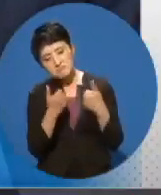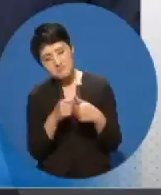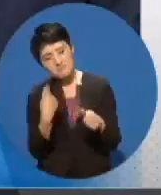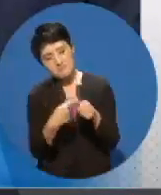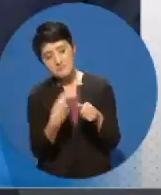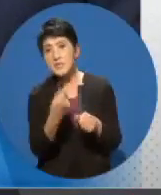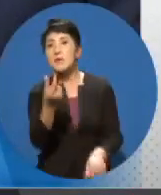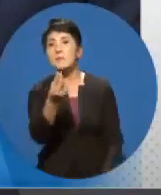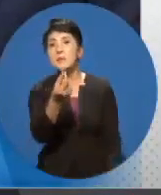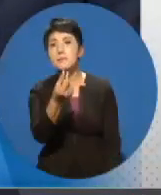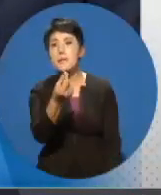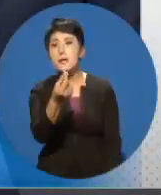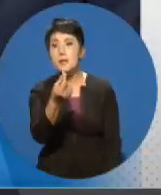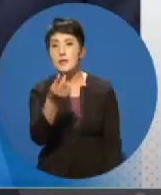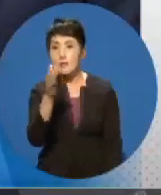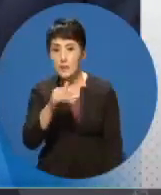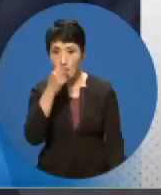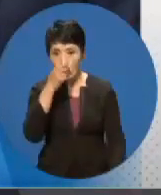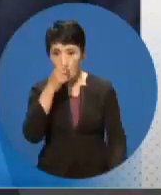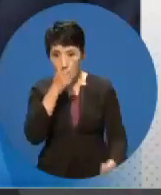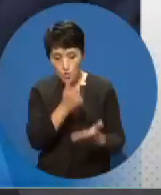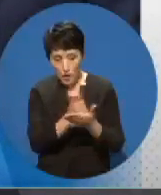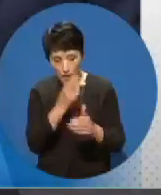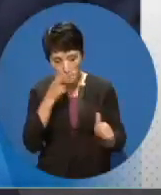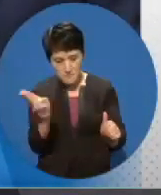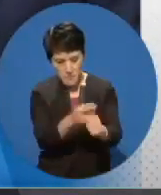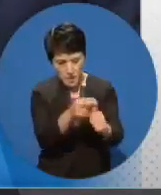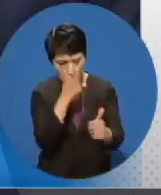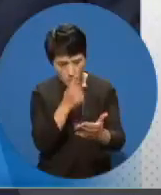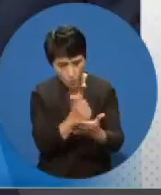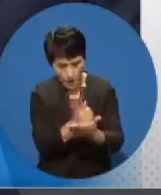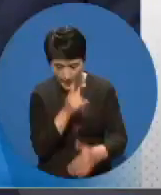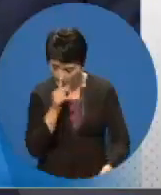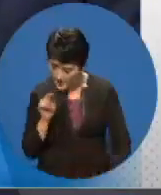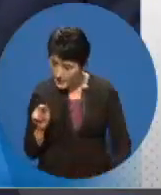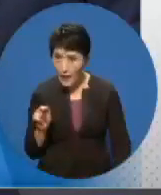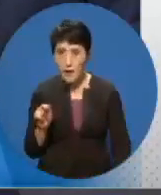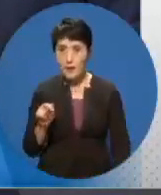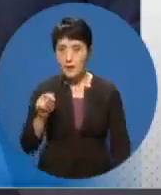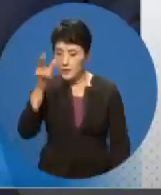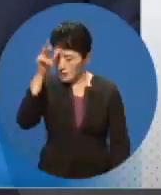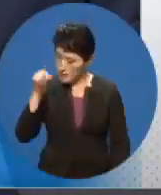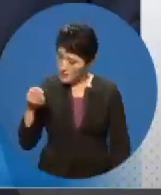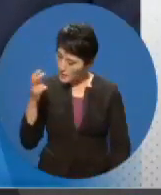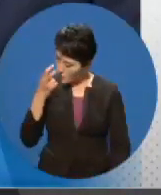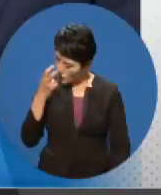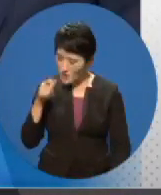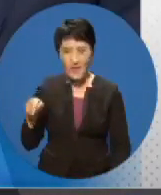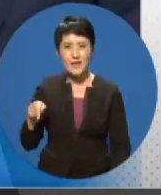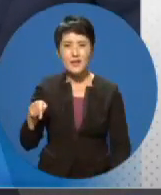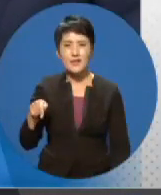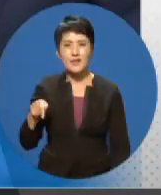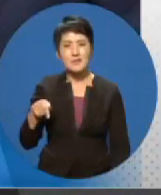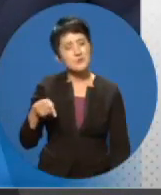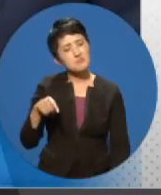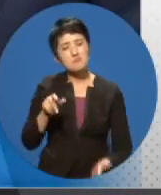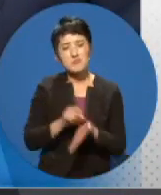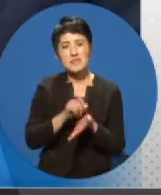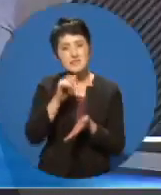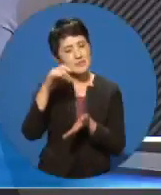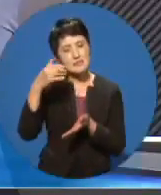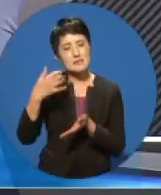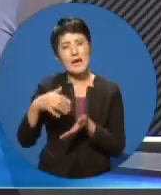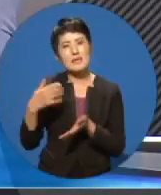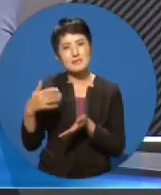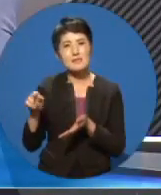모욕죄까지 적용을 해서 재판에 넘기기엔 조금 부족한 것으로 보인다. 이렇게 결론을 내렸다고 합니다. 네. 그러니까